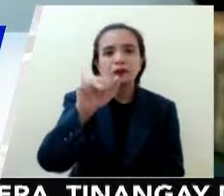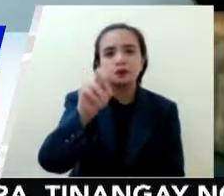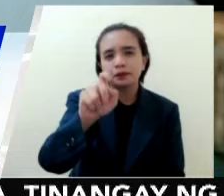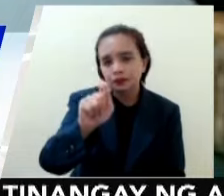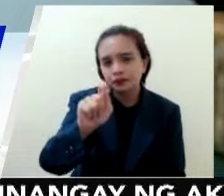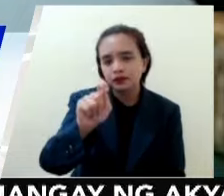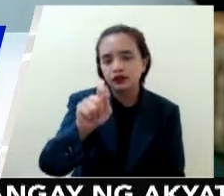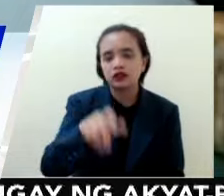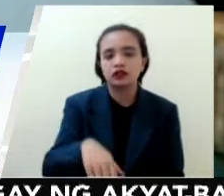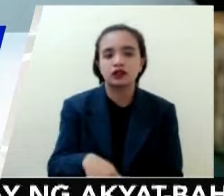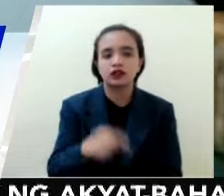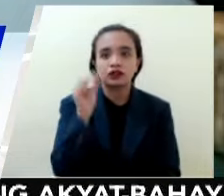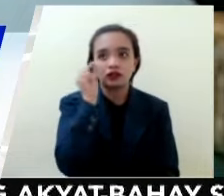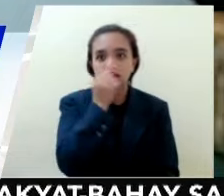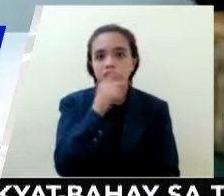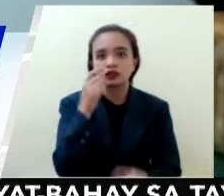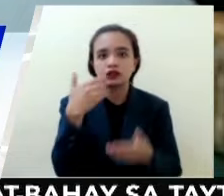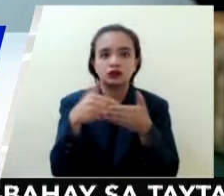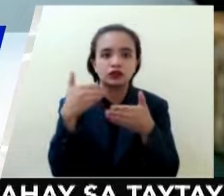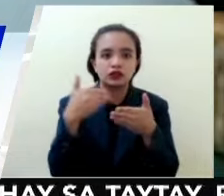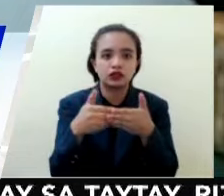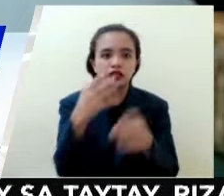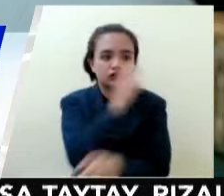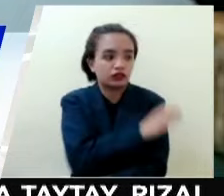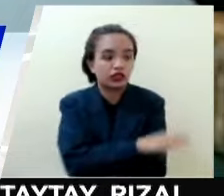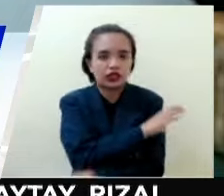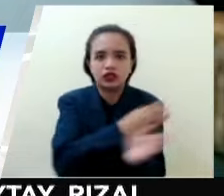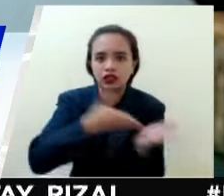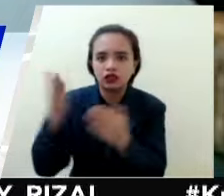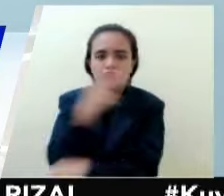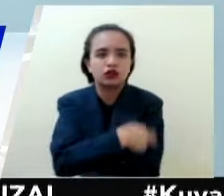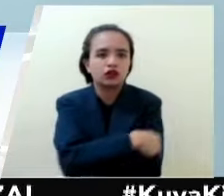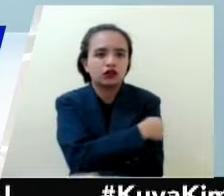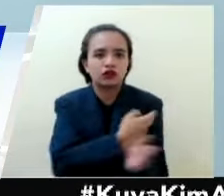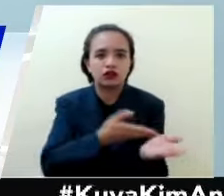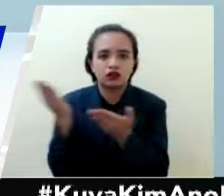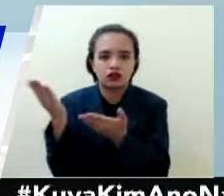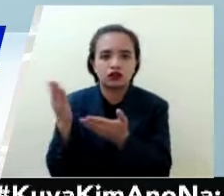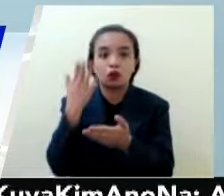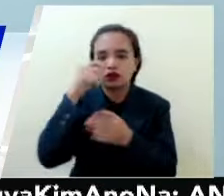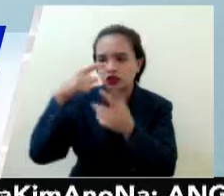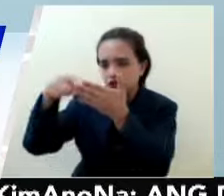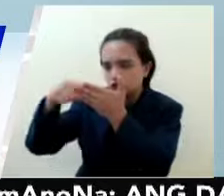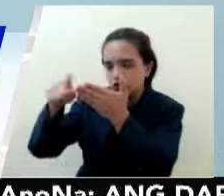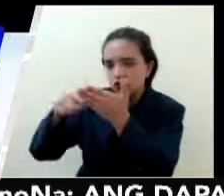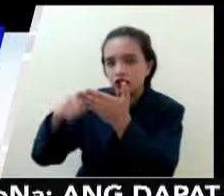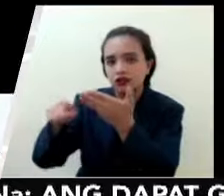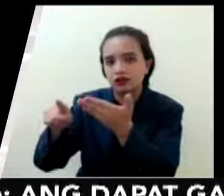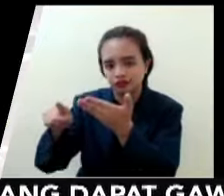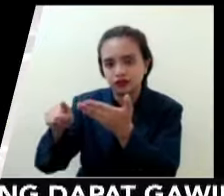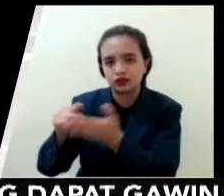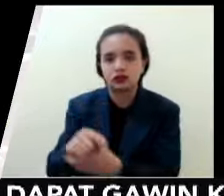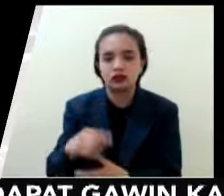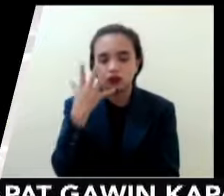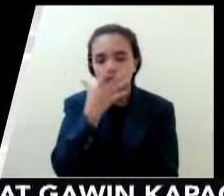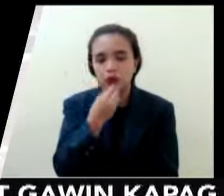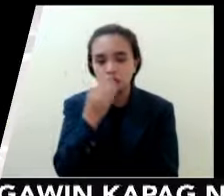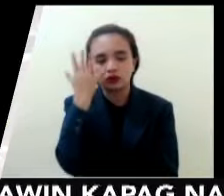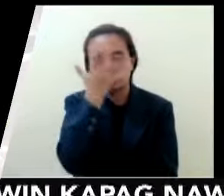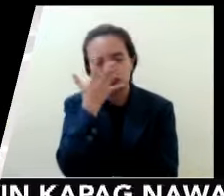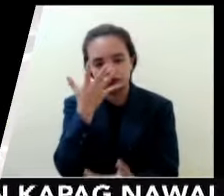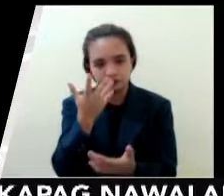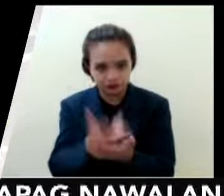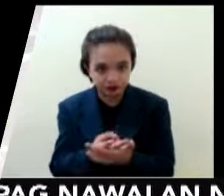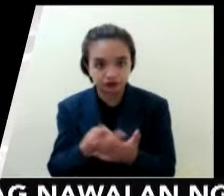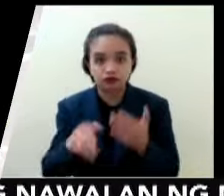sa pinakamalapit na clinic o kaya hospital para at least na mamaray-assess yung isang pasyente na nag-pass out. Samantala, si Leo, agad